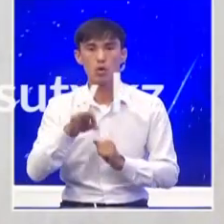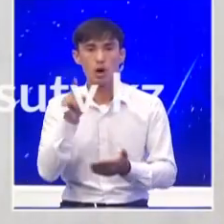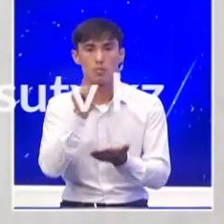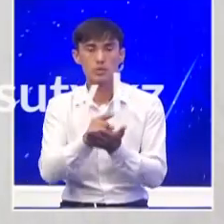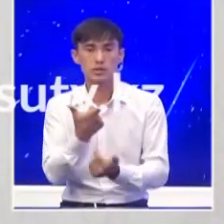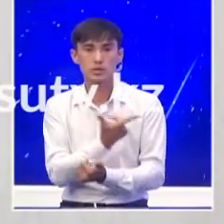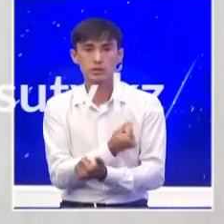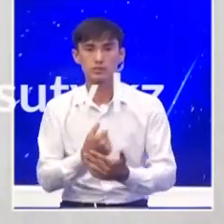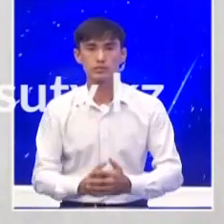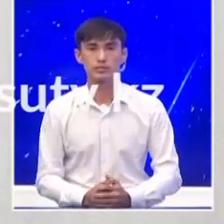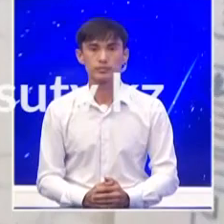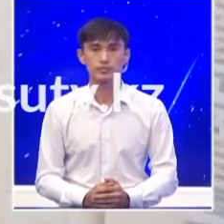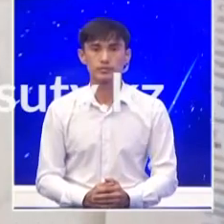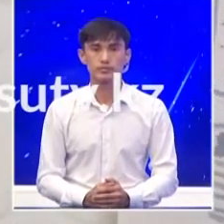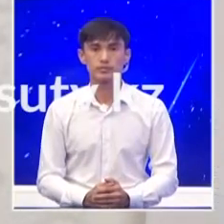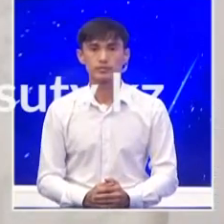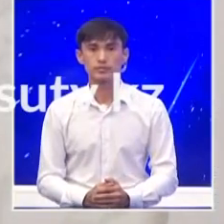керек.